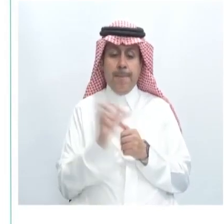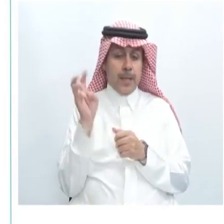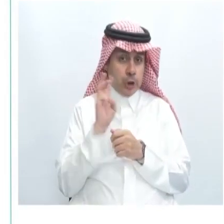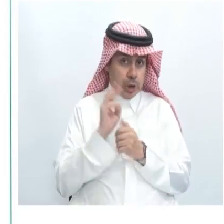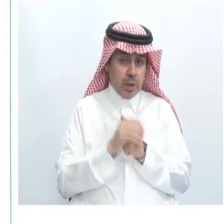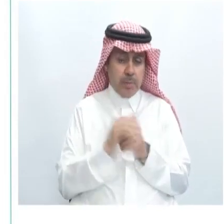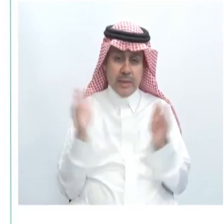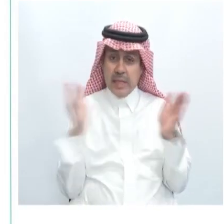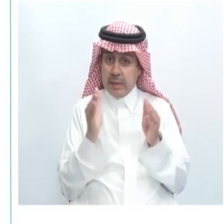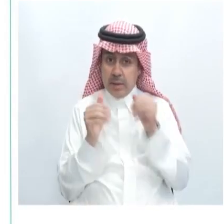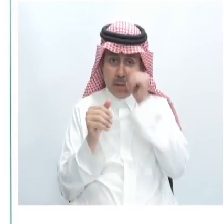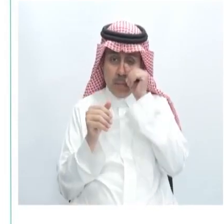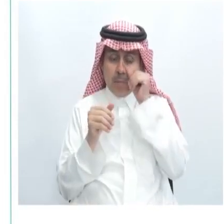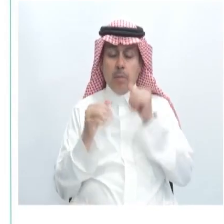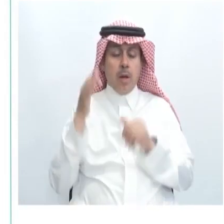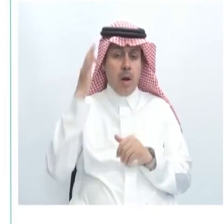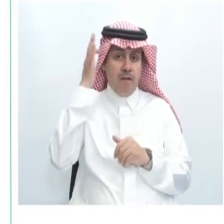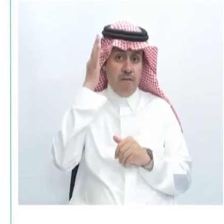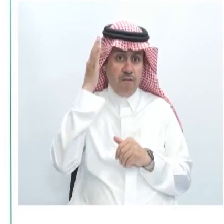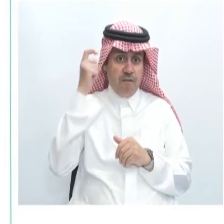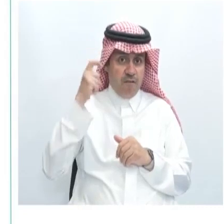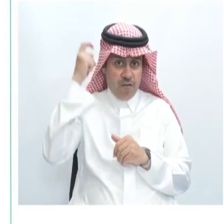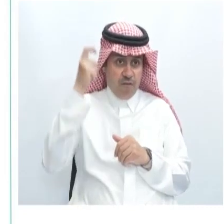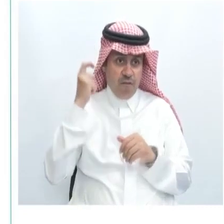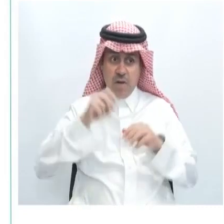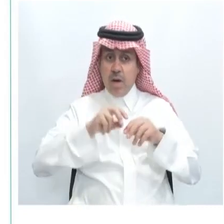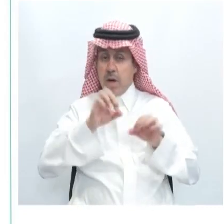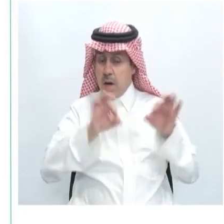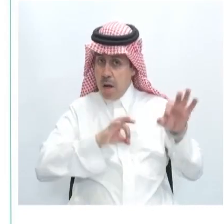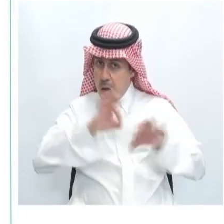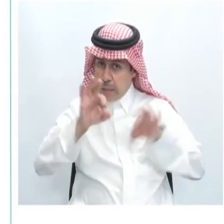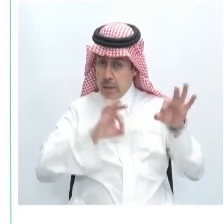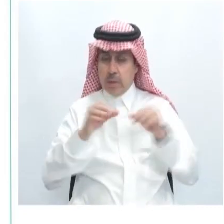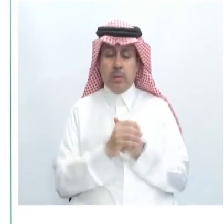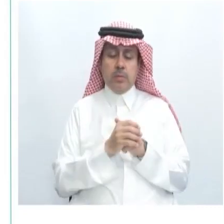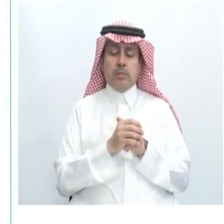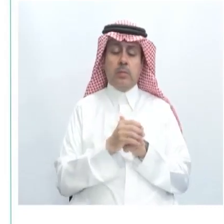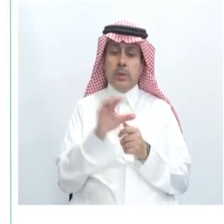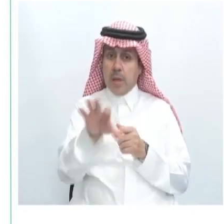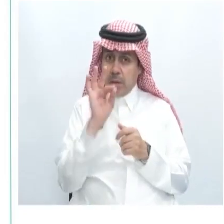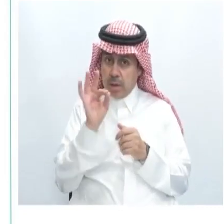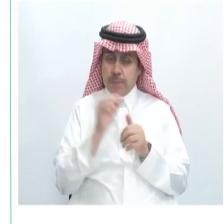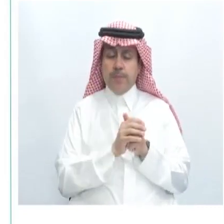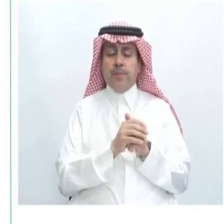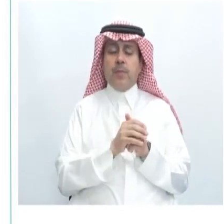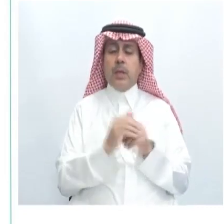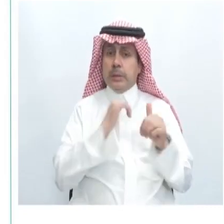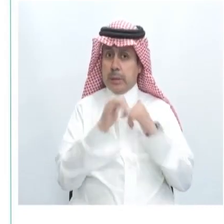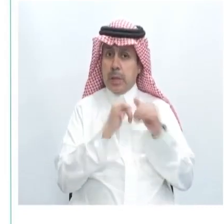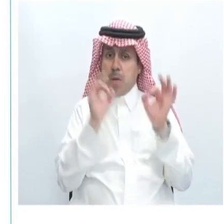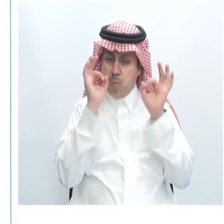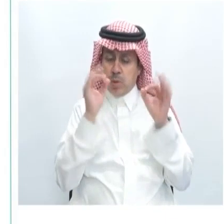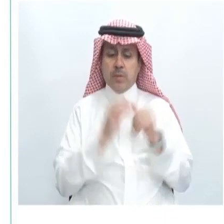تقوم بتحديد ما هي الخطط الاكثر فاعليه بالنسبه لها وتختار الاستراتيجيه المناسبه